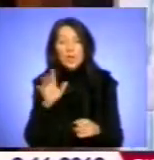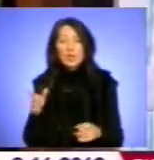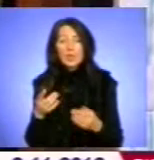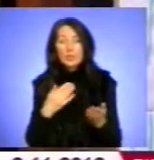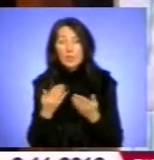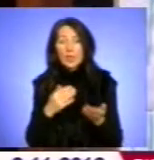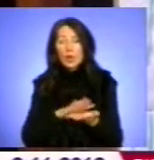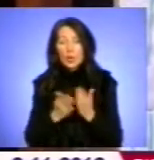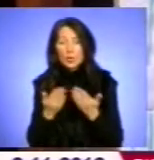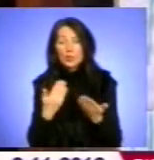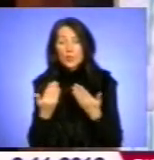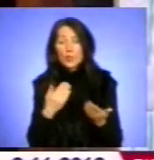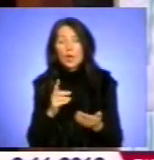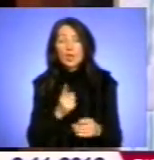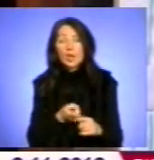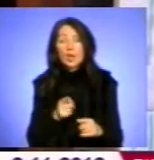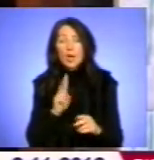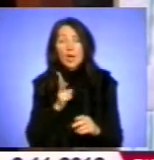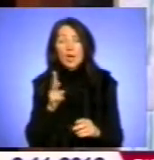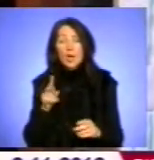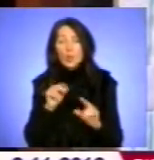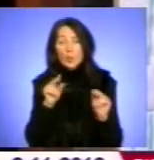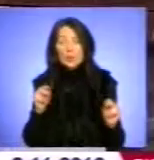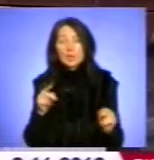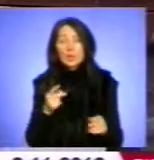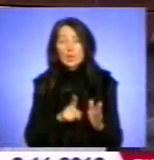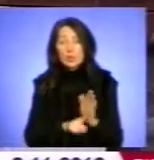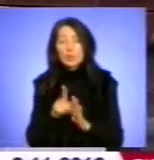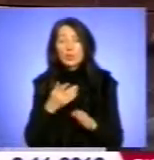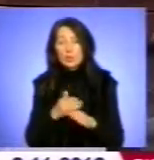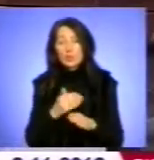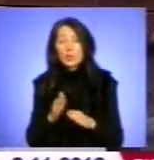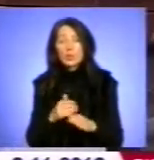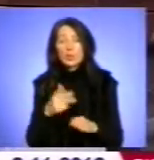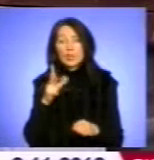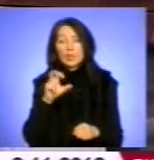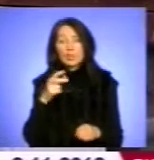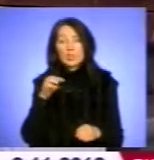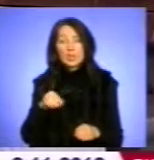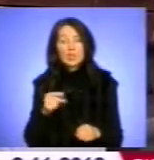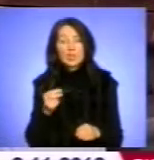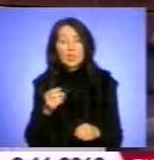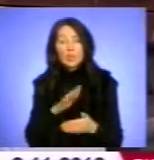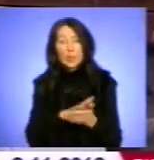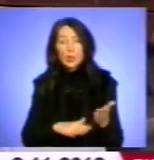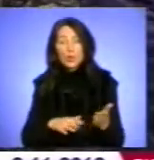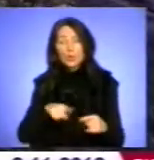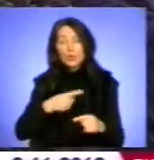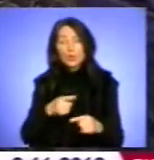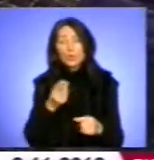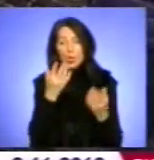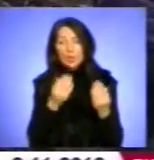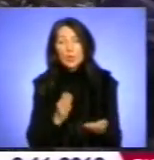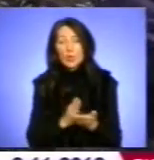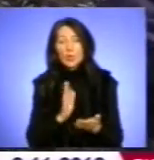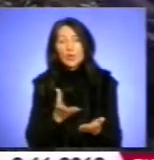області, які пообіцяли перший транш з виплати заробітної плати 300 тисяч гривень. Протягом наступних 5 днів має бути проплачено 1 мільйон